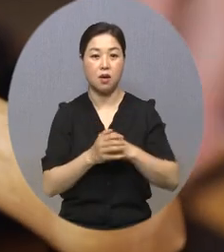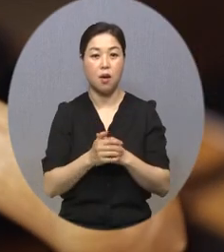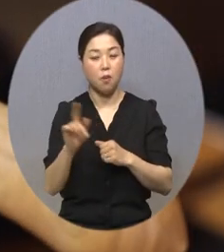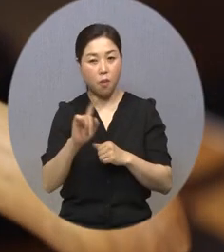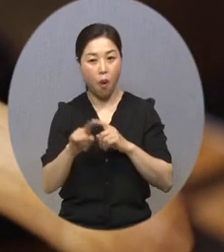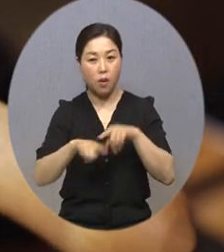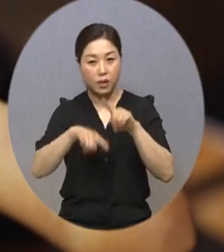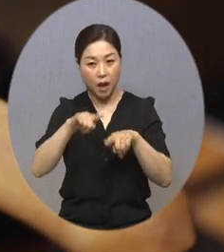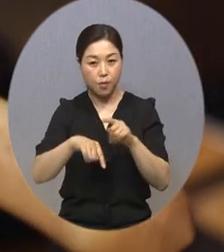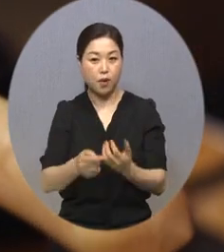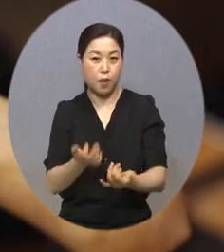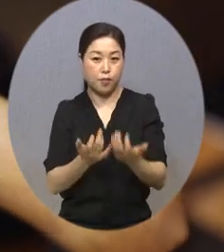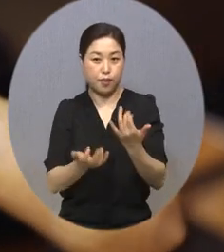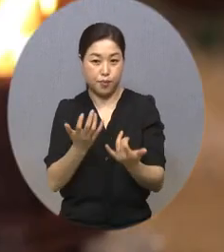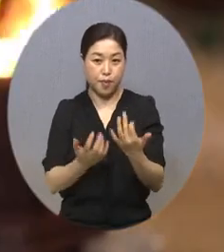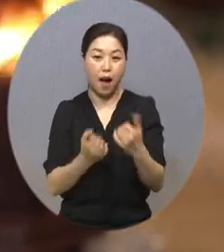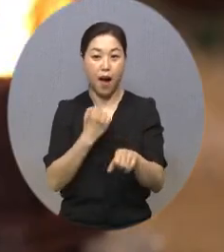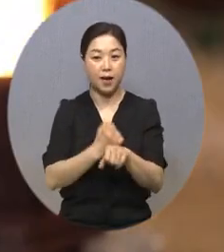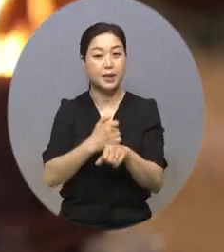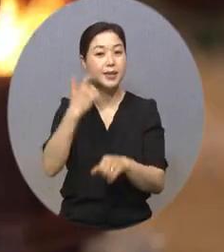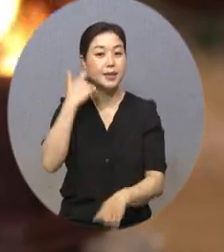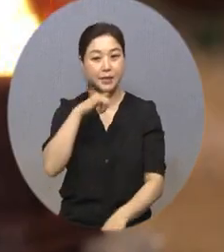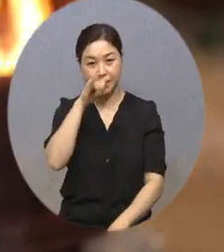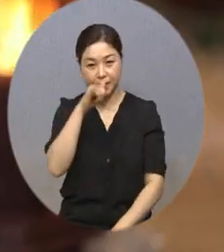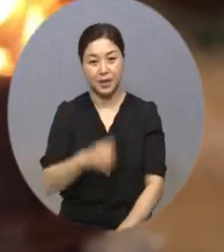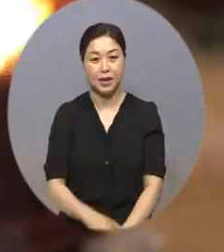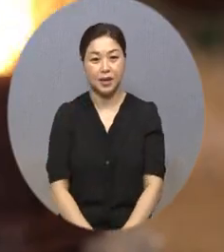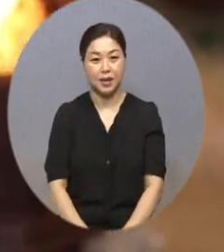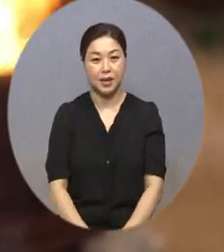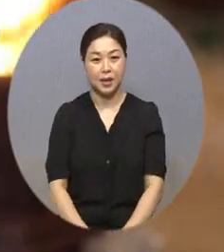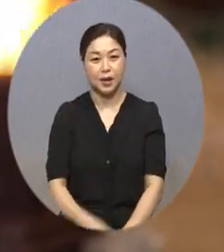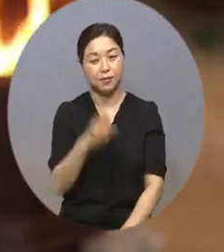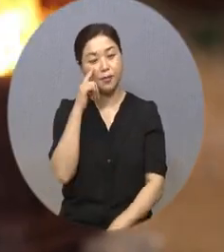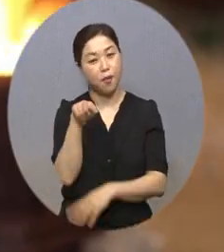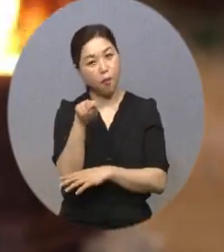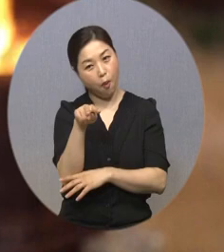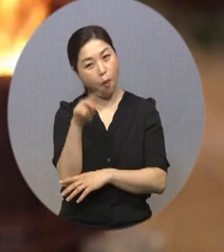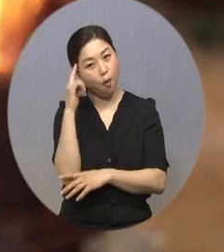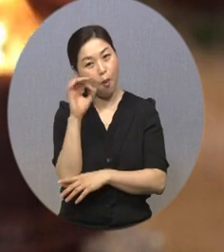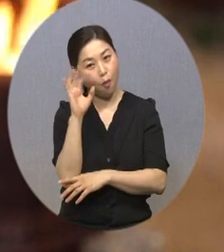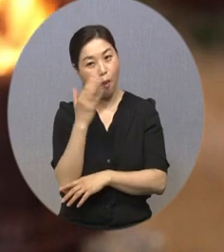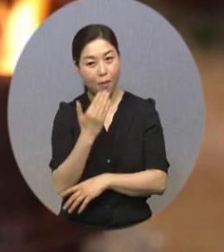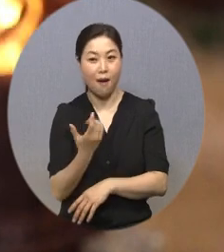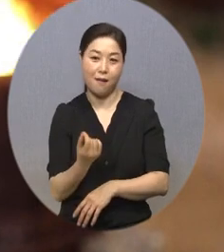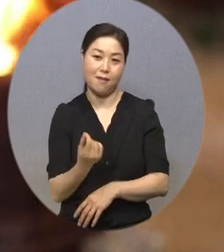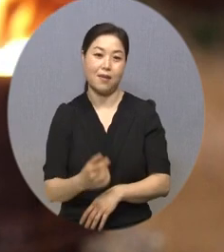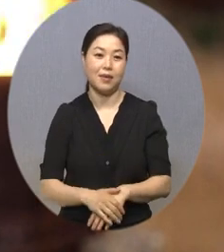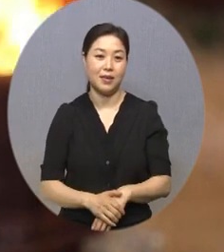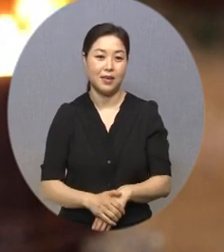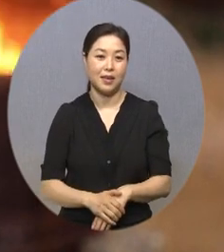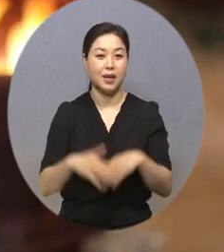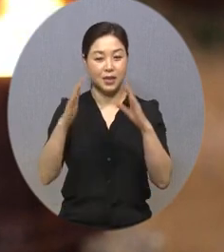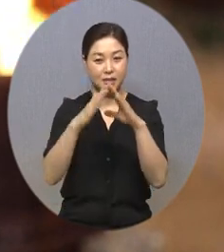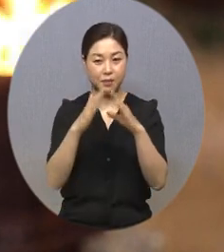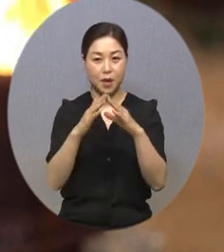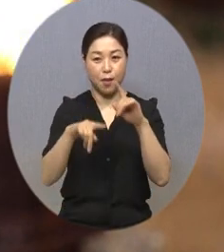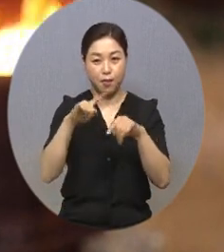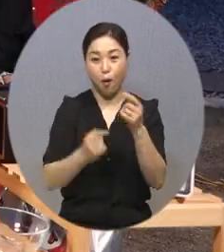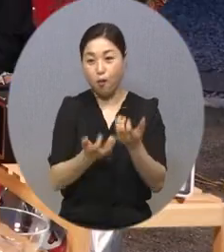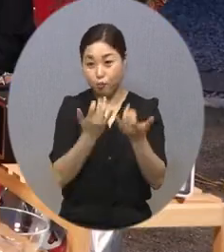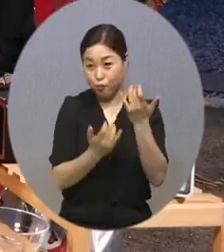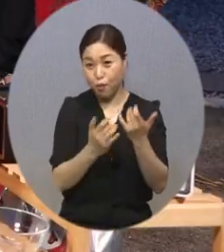불명 않은 것 같지 않으세요 부모도 하실줄 않구요 듀얼 에어 1회 유라 뿔을 볼 수가 없잖아요 그렇게